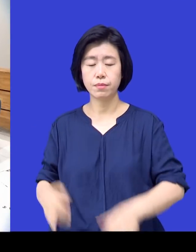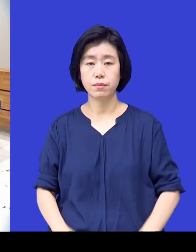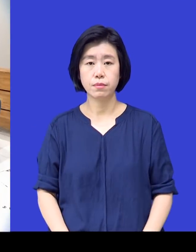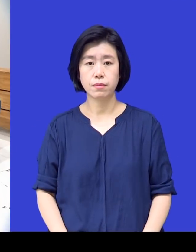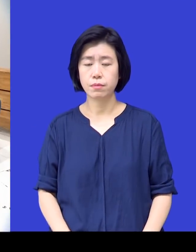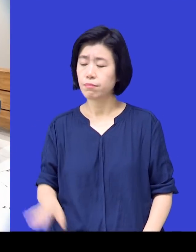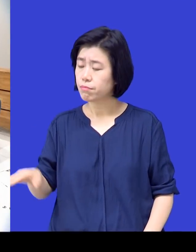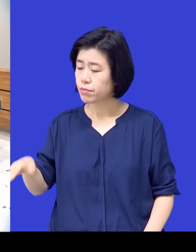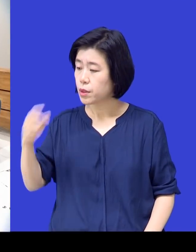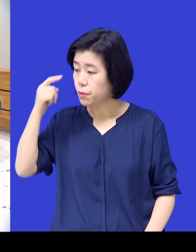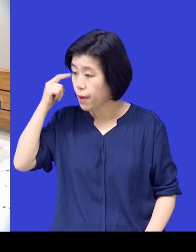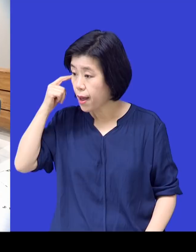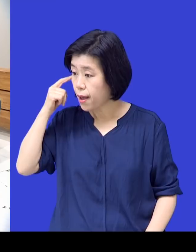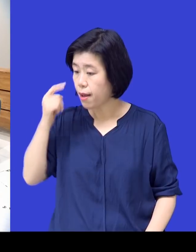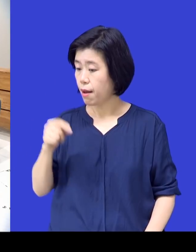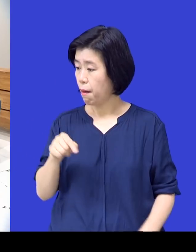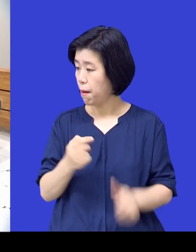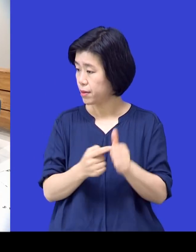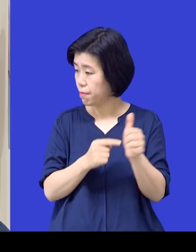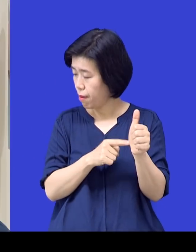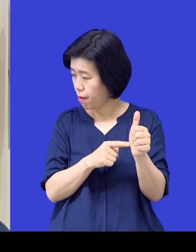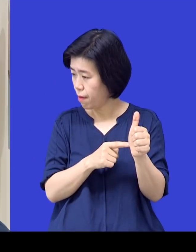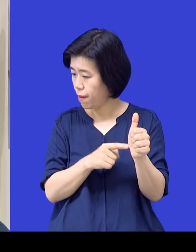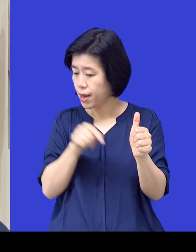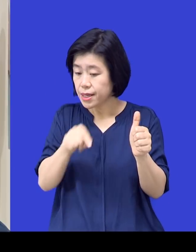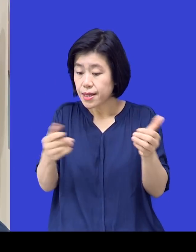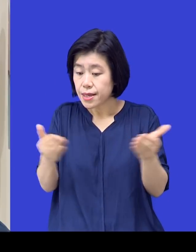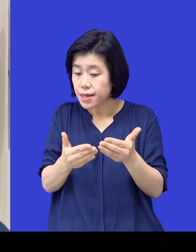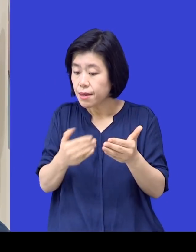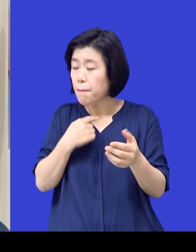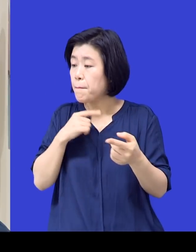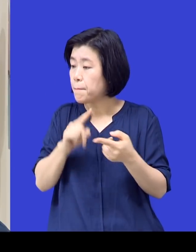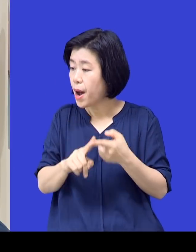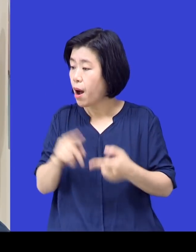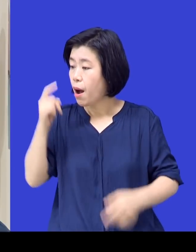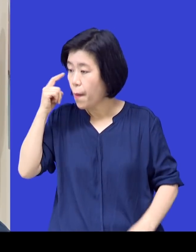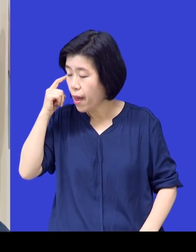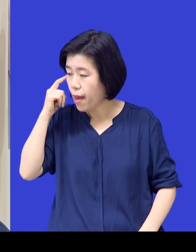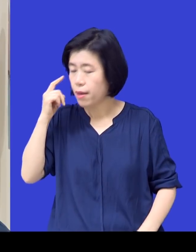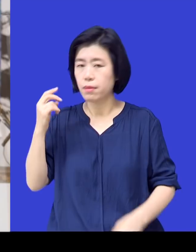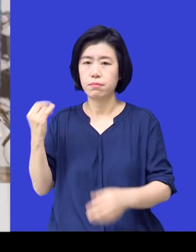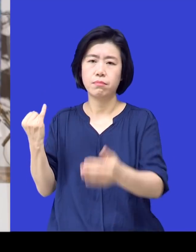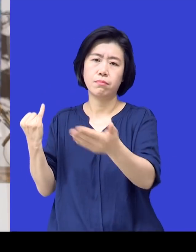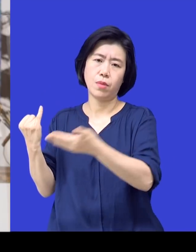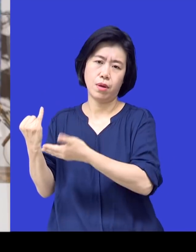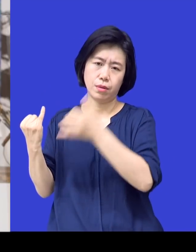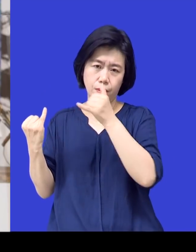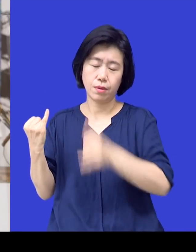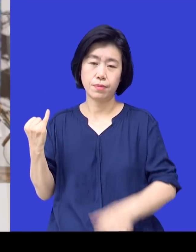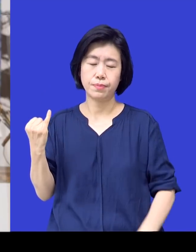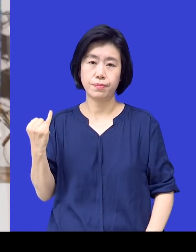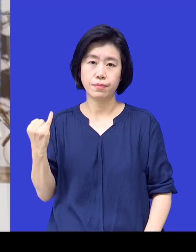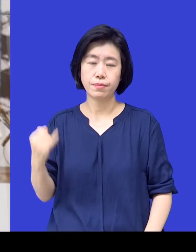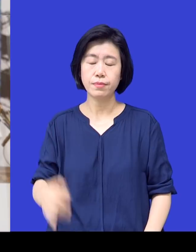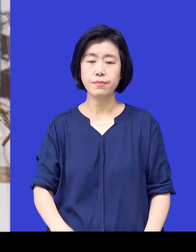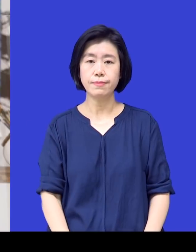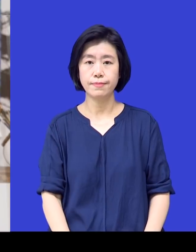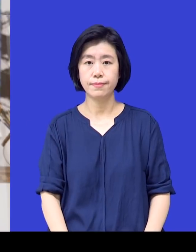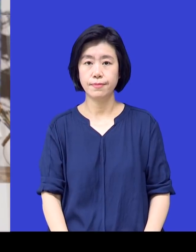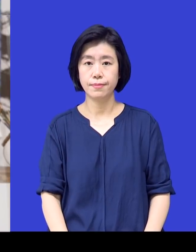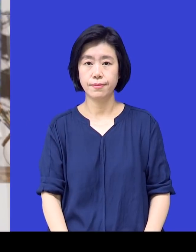이 일을 해야 된다고 생각하느냐? 아, 그래요. 했을 때 아내가 처음 한 말을 제가 또 그때 알았어요.